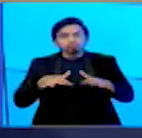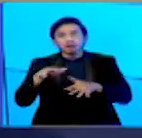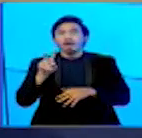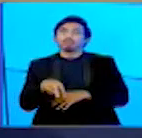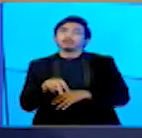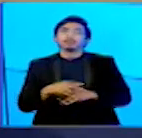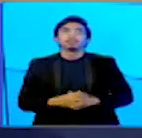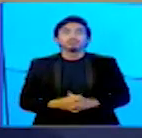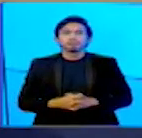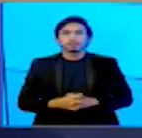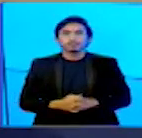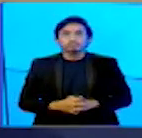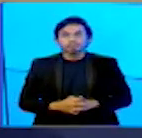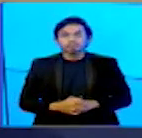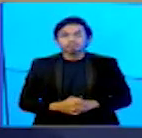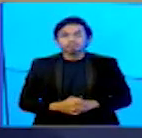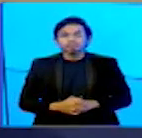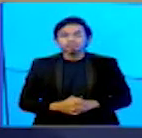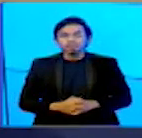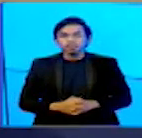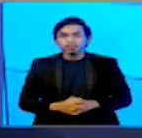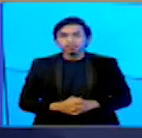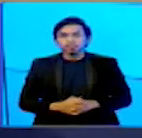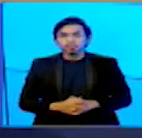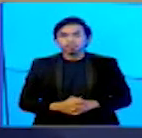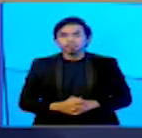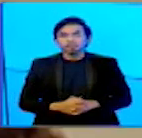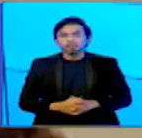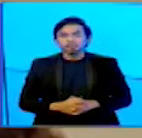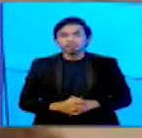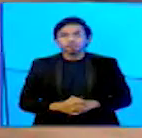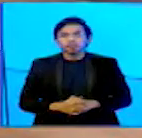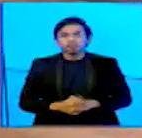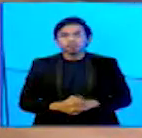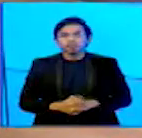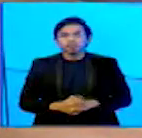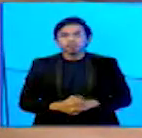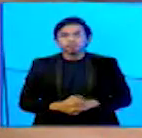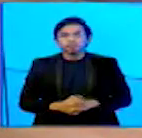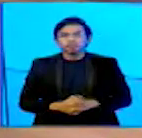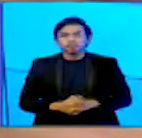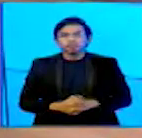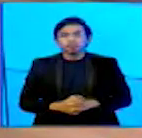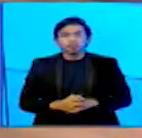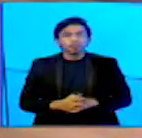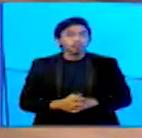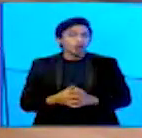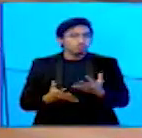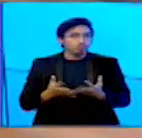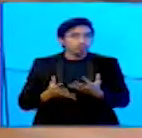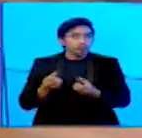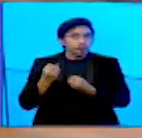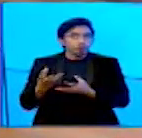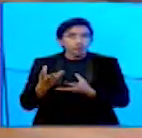sendiri kota-kota yang berada di pinggir pantai naik fahriyanto boleh di sampaikan Pak mungkin hotline yang bisa dihubungi